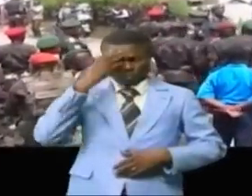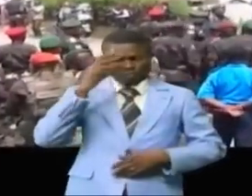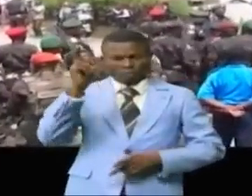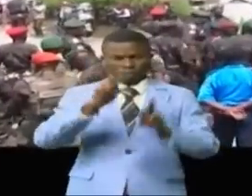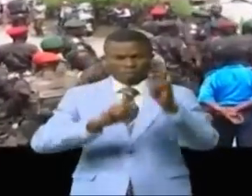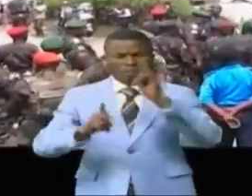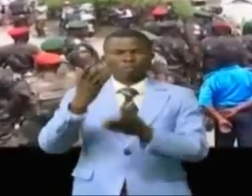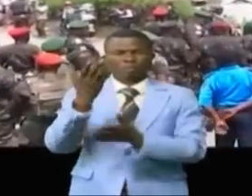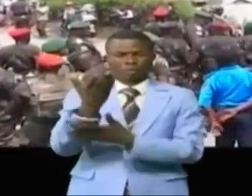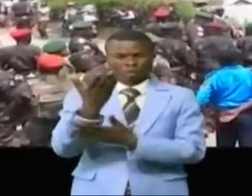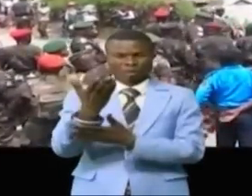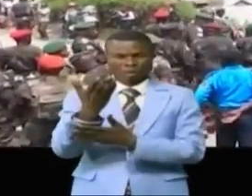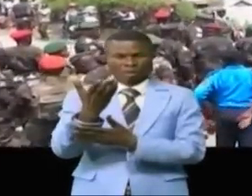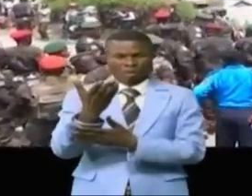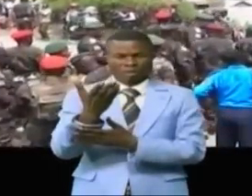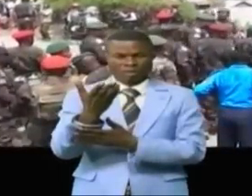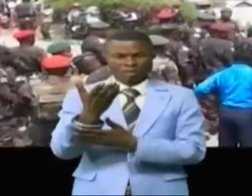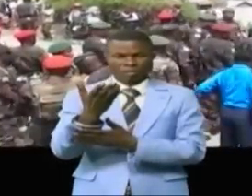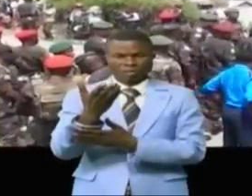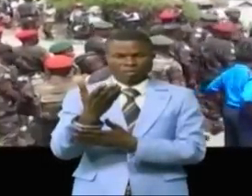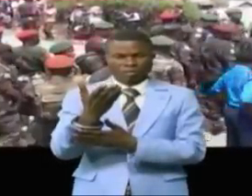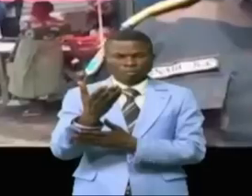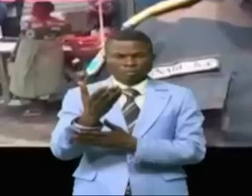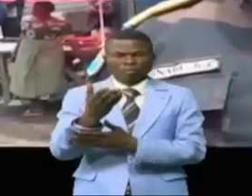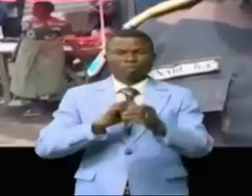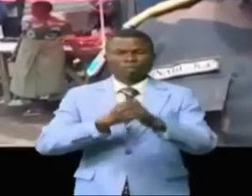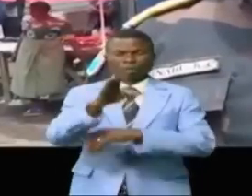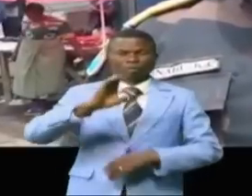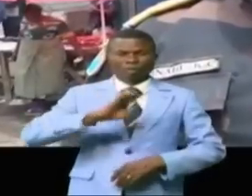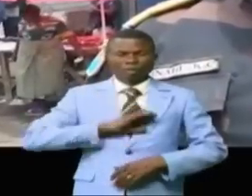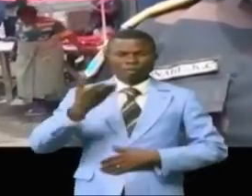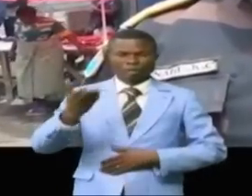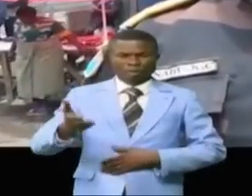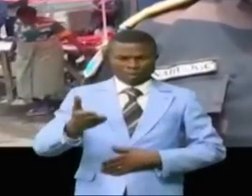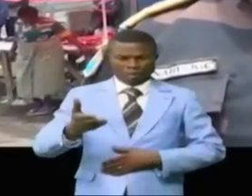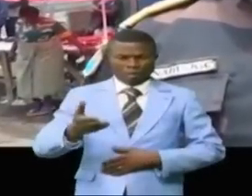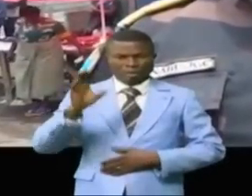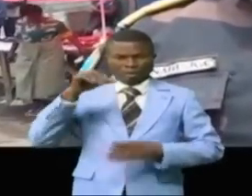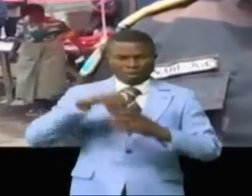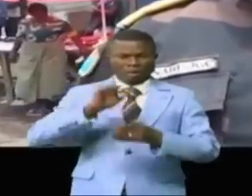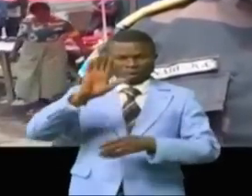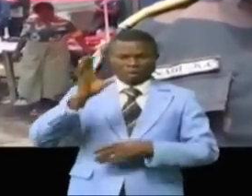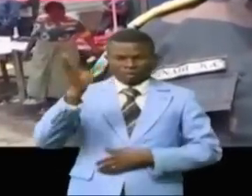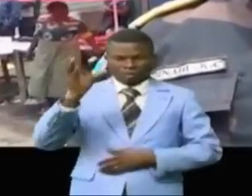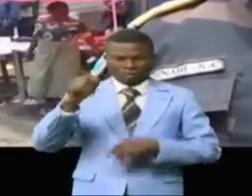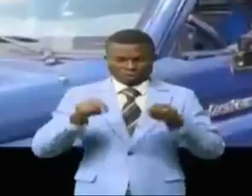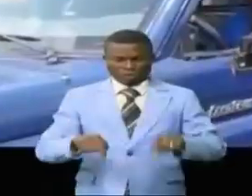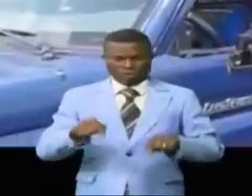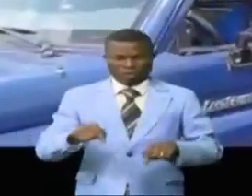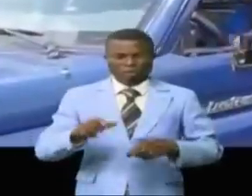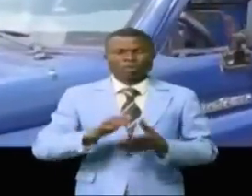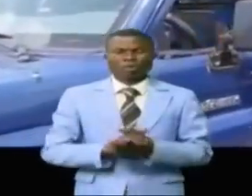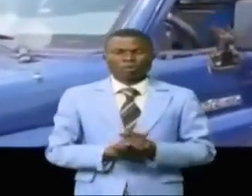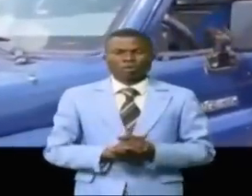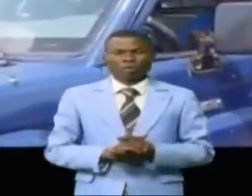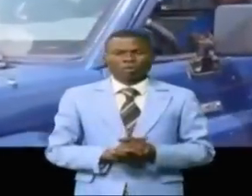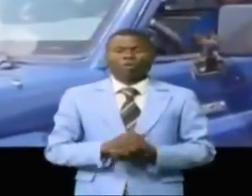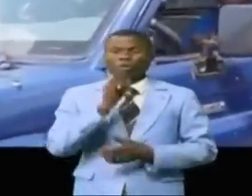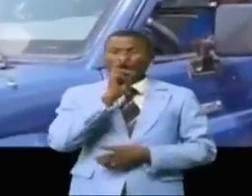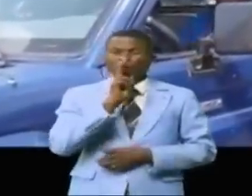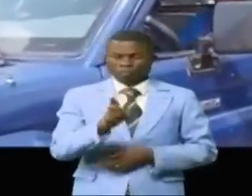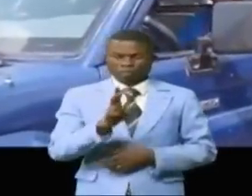avait demandé qu'il y ait le déploiement de la police au niveau de Mushaki. Et aujourd'hui, ces choses